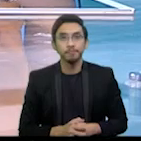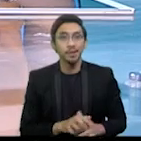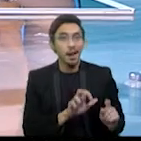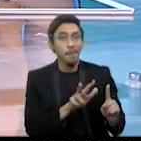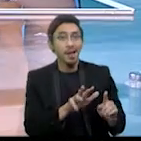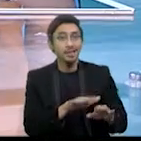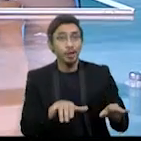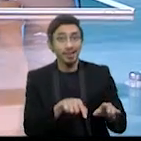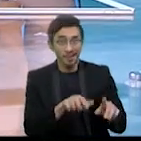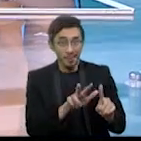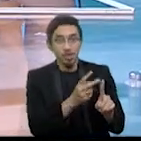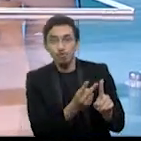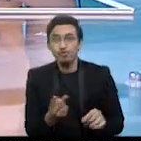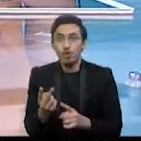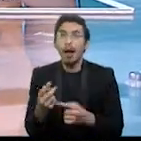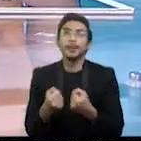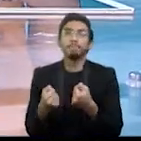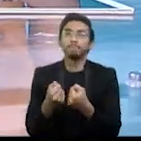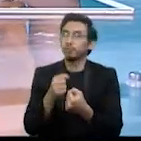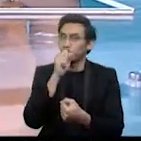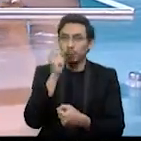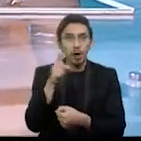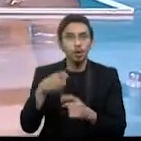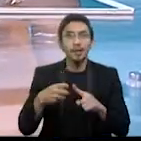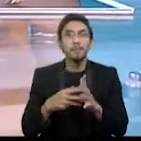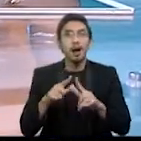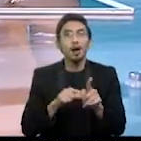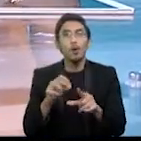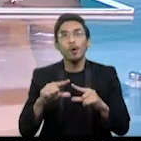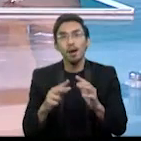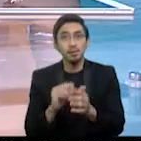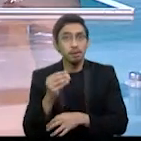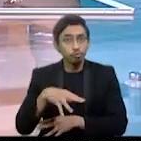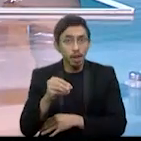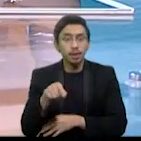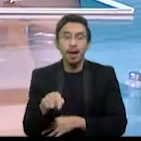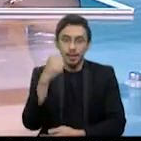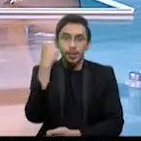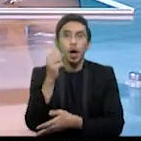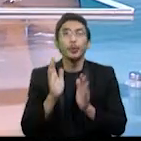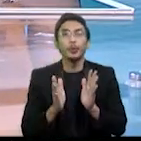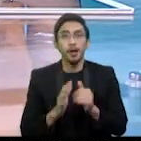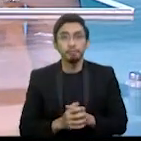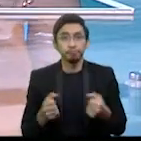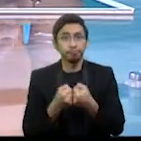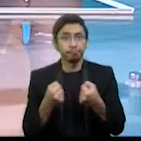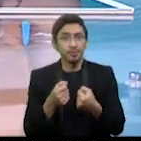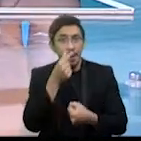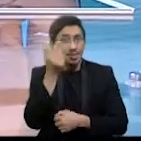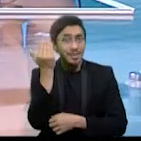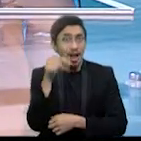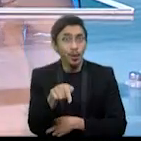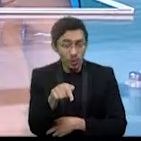Dua dari 18 pelajar yang terlibat aksi tawuran maut di Kebayoran Jakarta Pusat ditetapkan sebagai tersangka. Tawuran terjadi Kamis